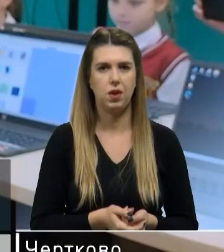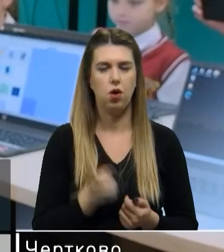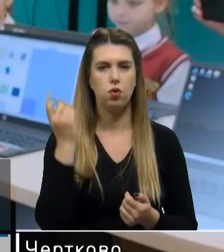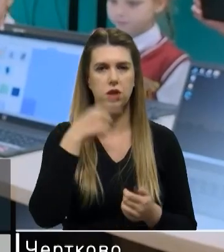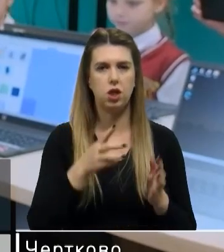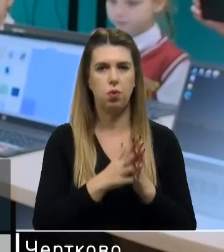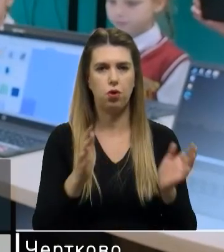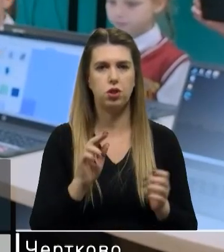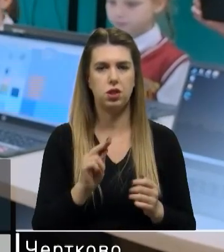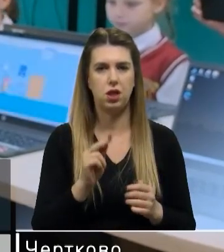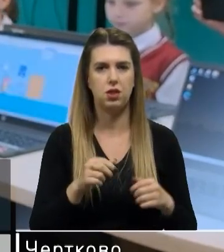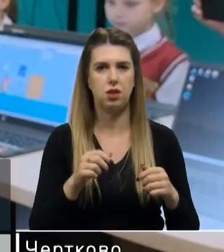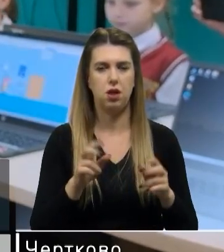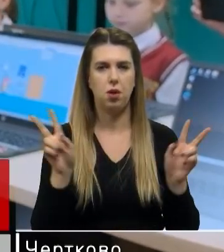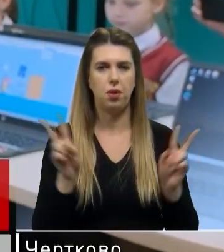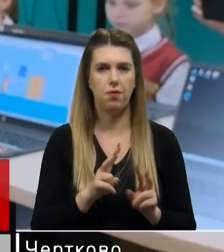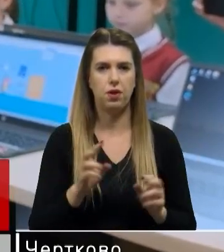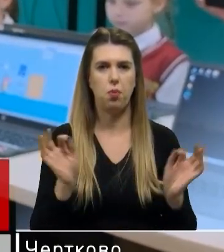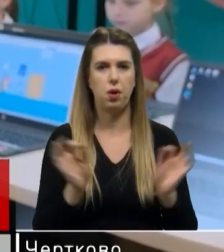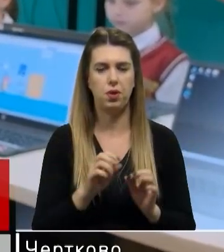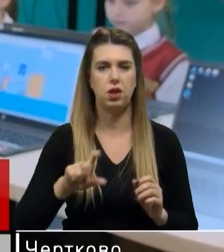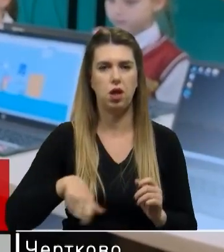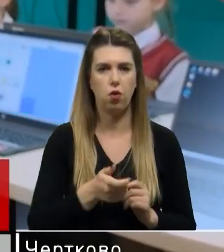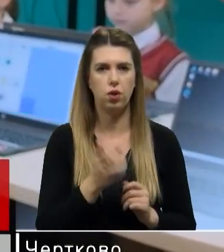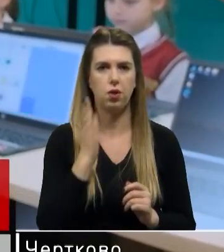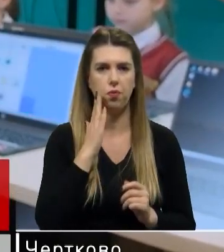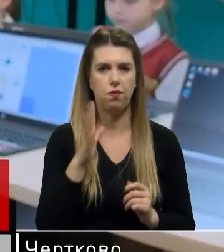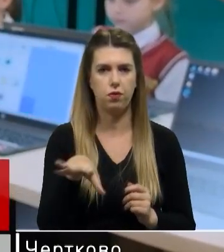узнать большую часть про некоторые моменты в дороге